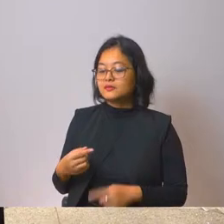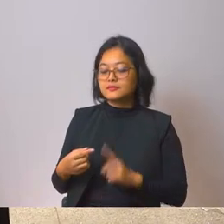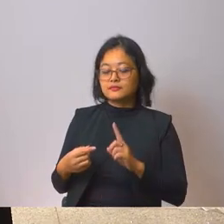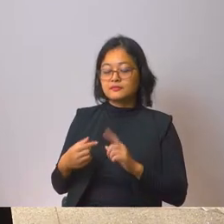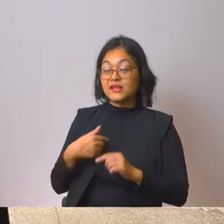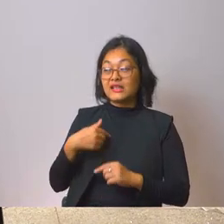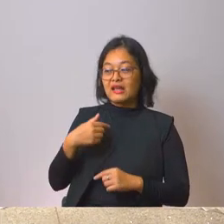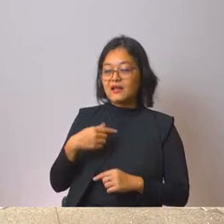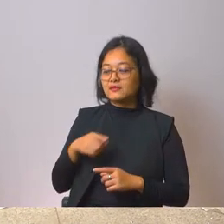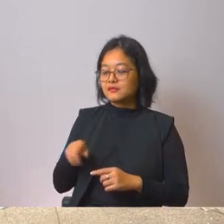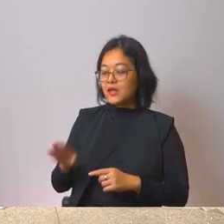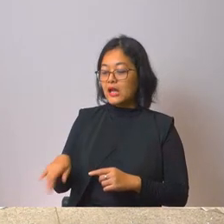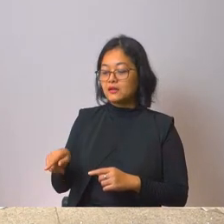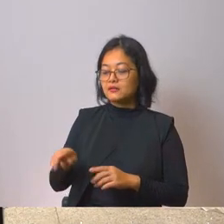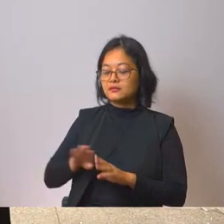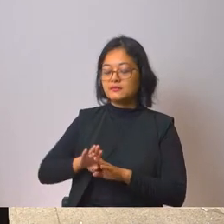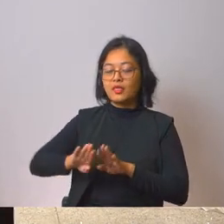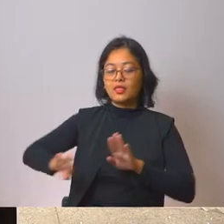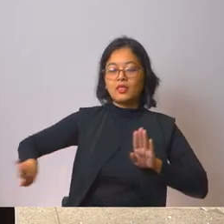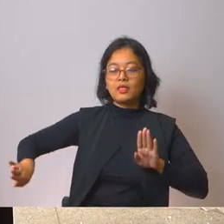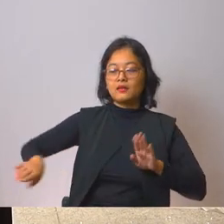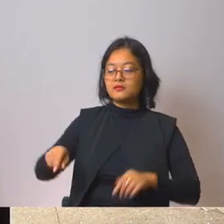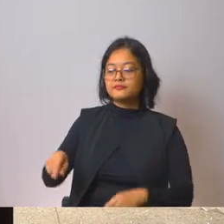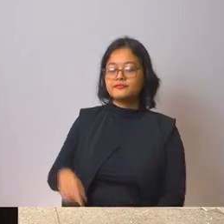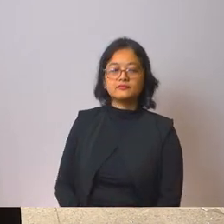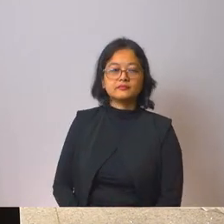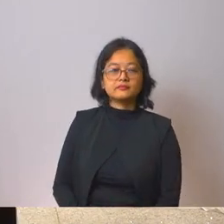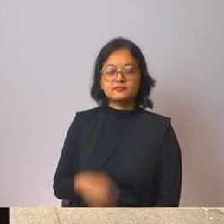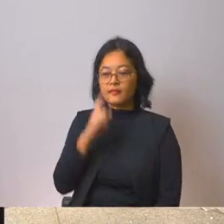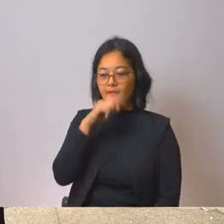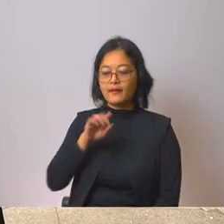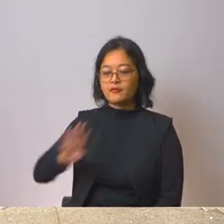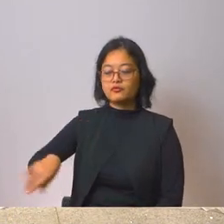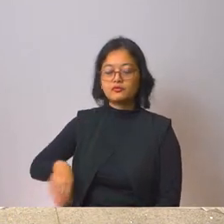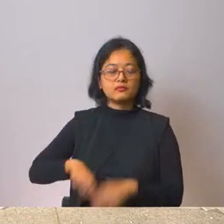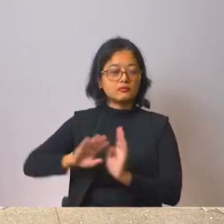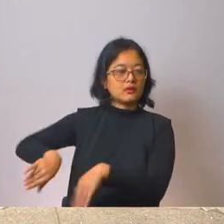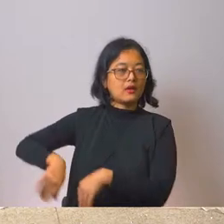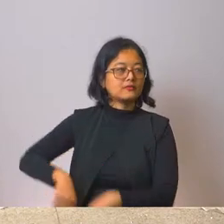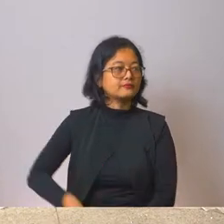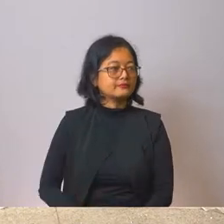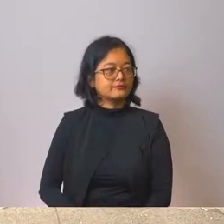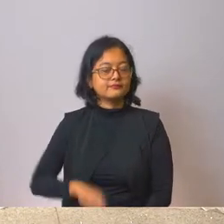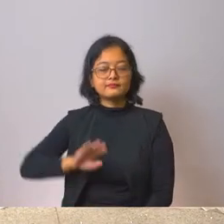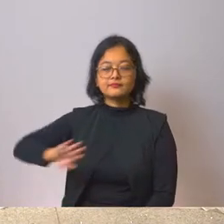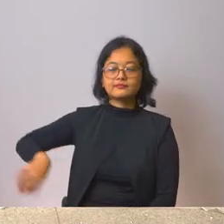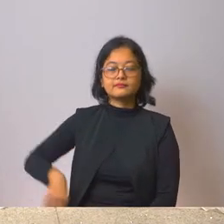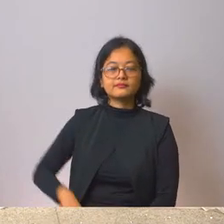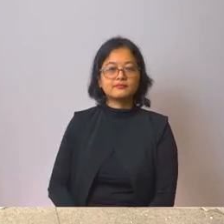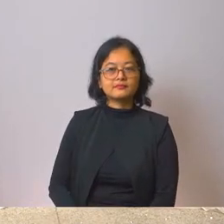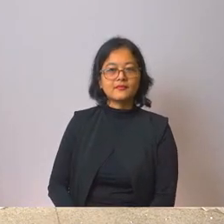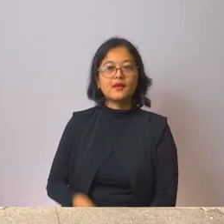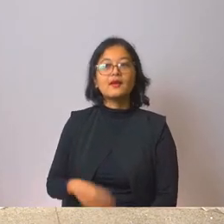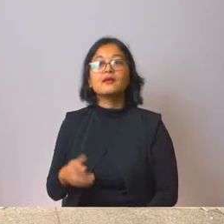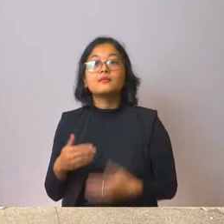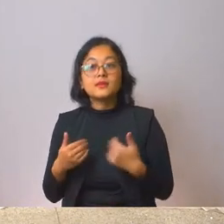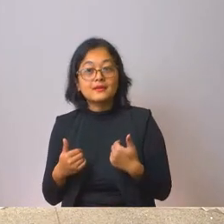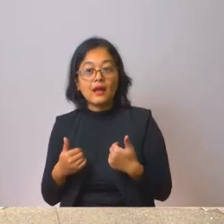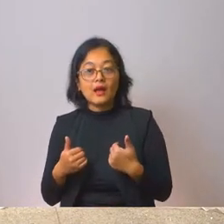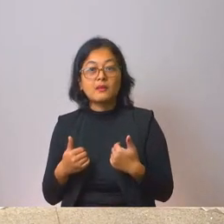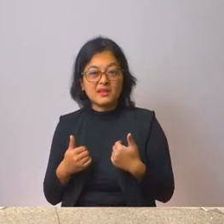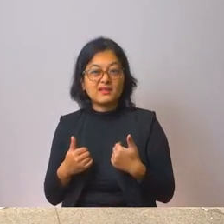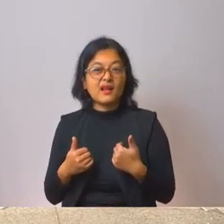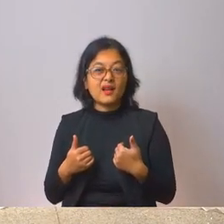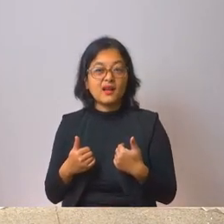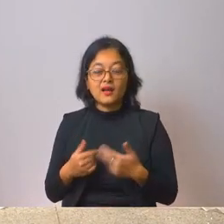gak sesuai dengan bahasa Indonesia yang disempurnakan. Gak lucu, itu campuran bahasa Inggris, bahasa Indonesia, gak benar, salah